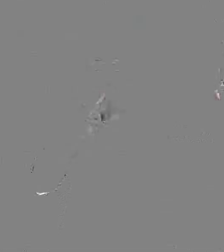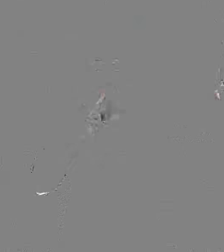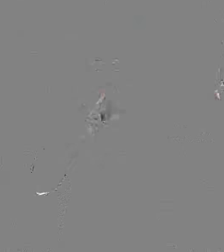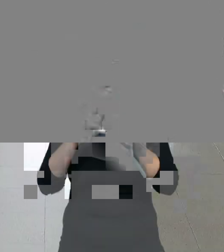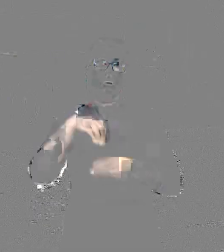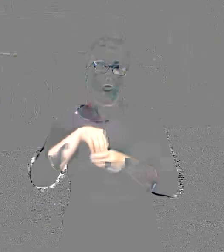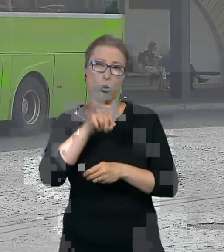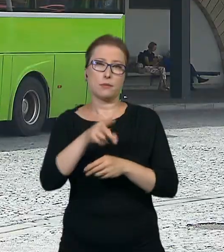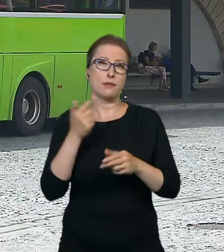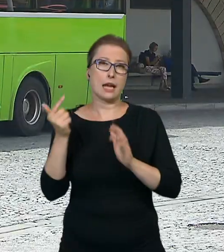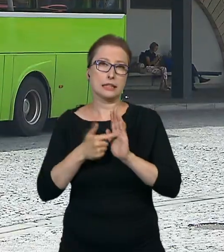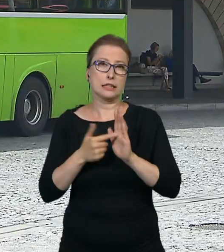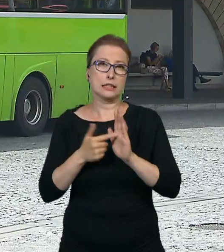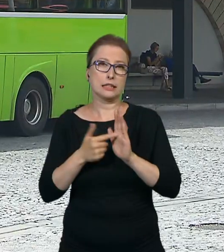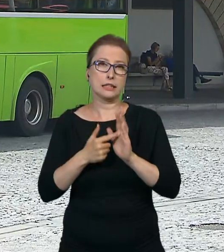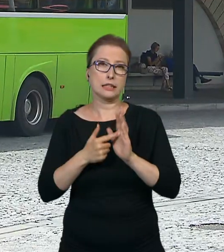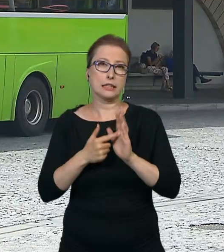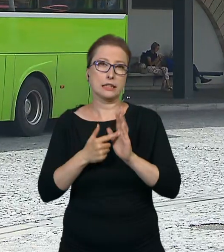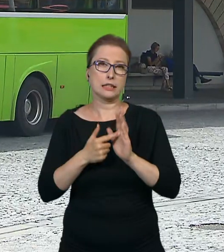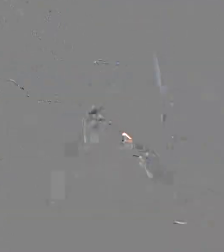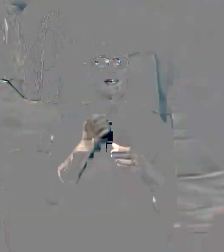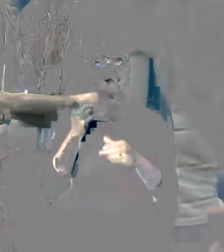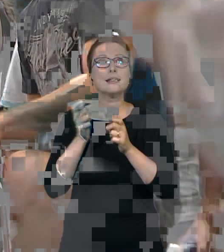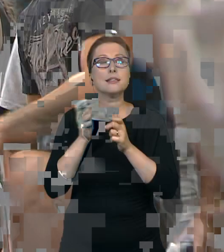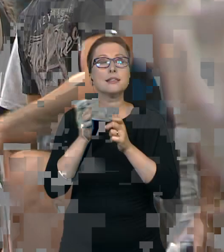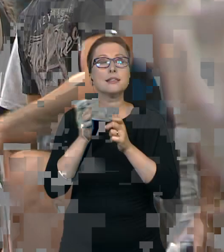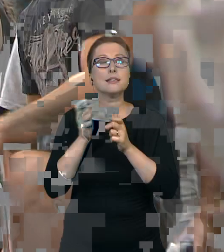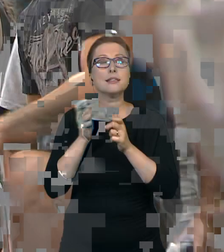spojů kolik se platí